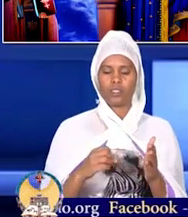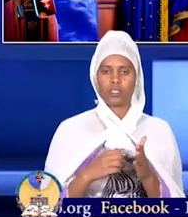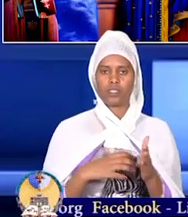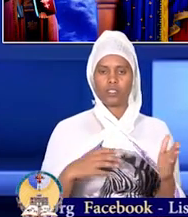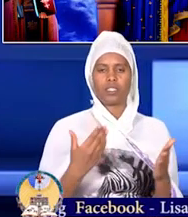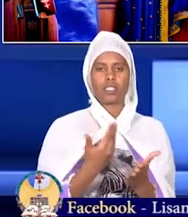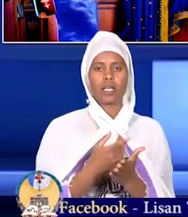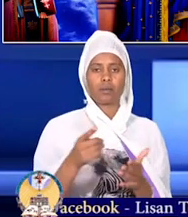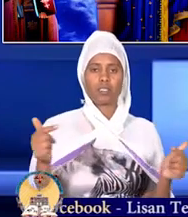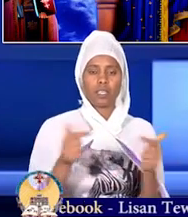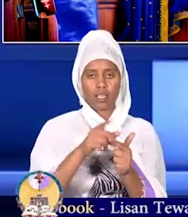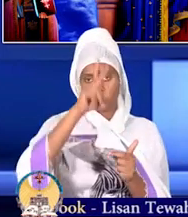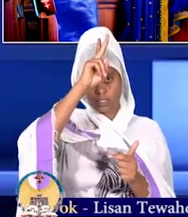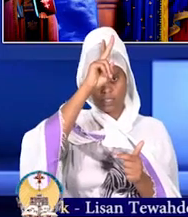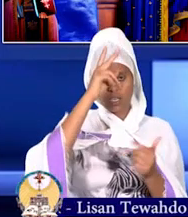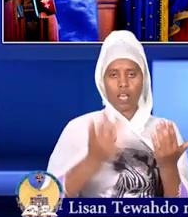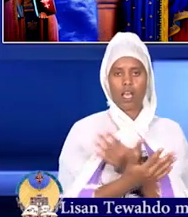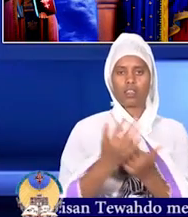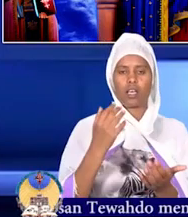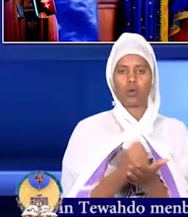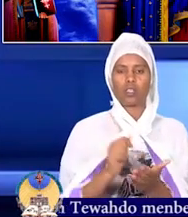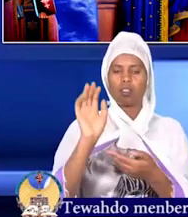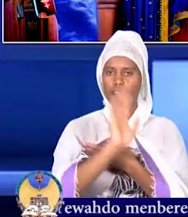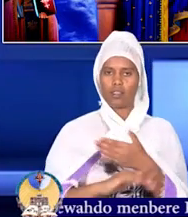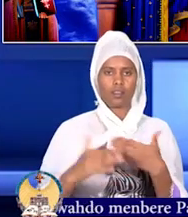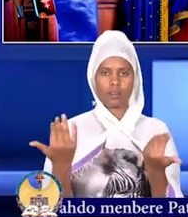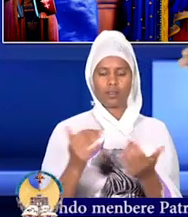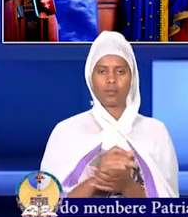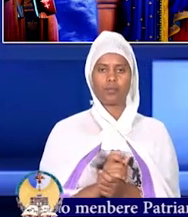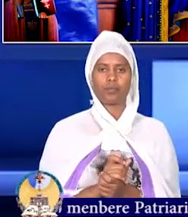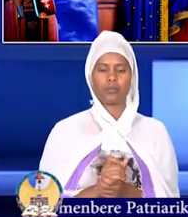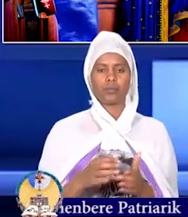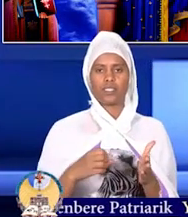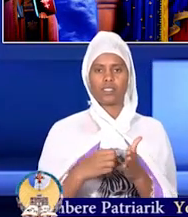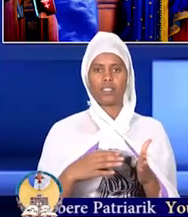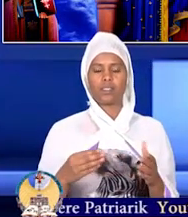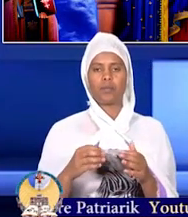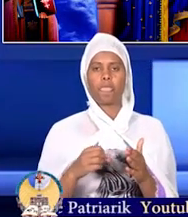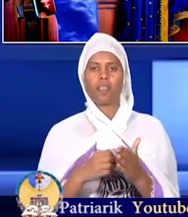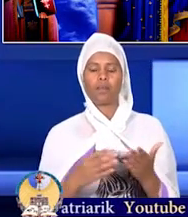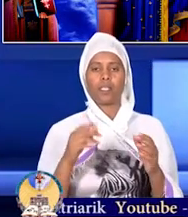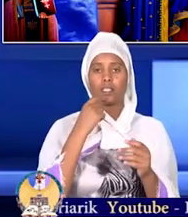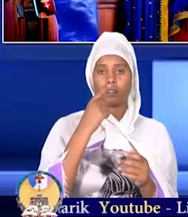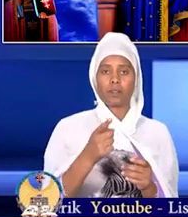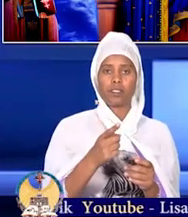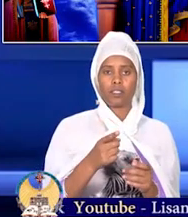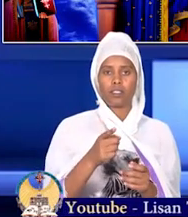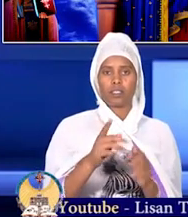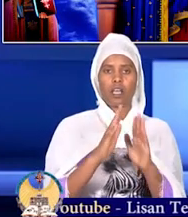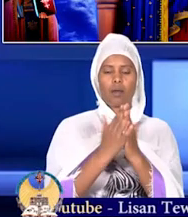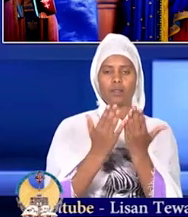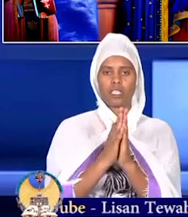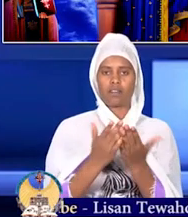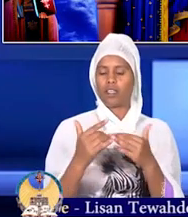عمنينا سلازي كاب زسأل عسنيات كي تعوثنا دمة دحنا تيلم سلازي نمن تعد لي